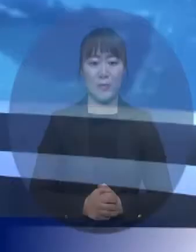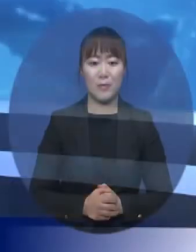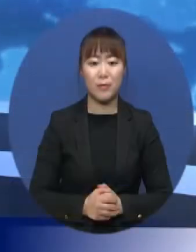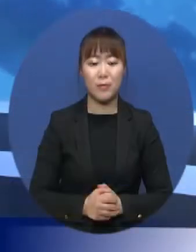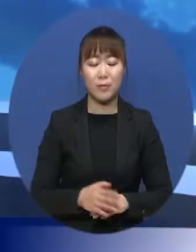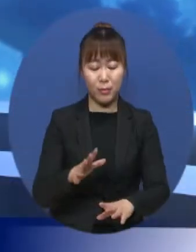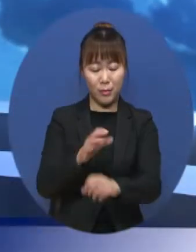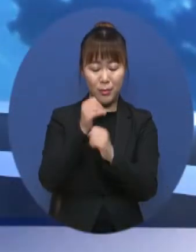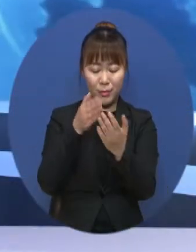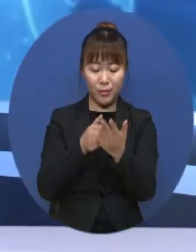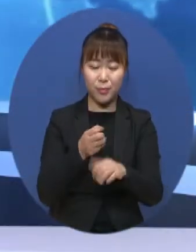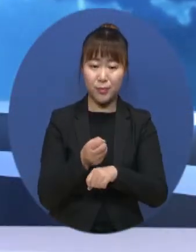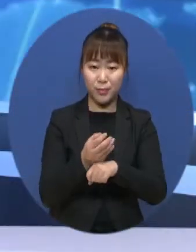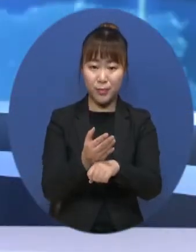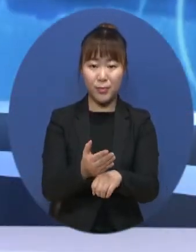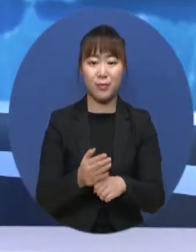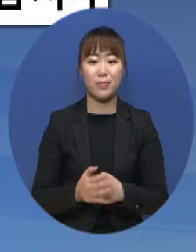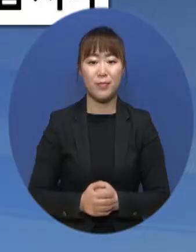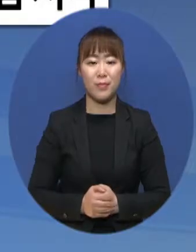계속해서 간추린 뉴스 전해드립니다.